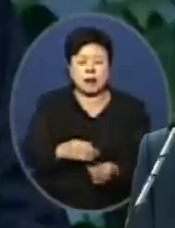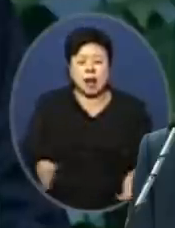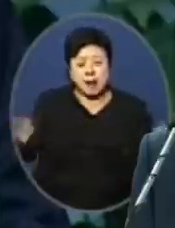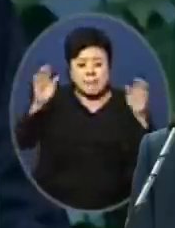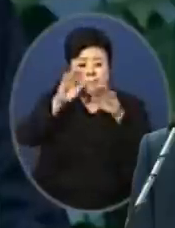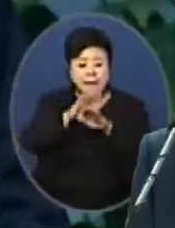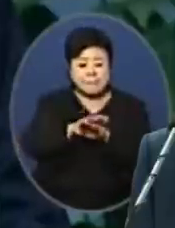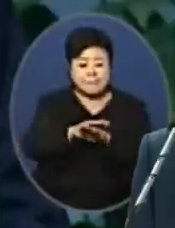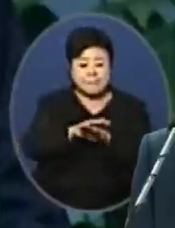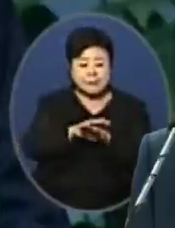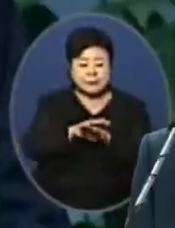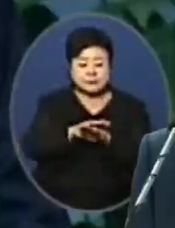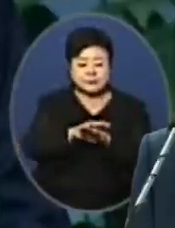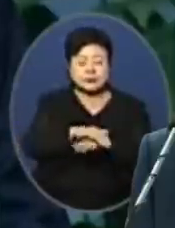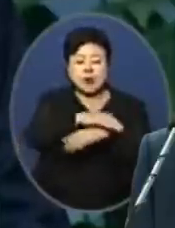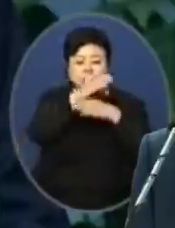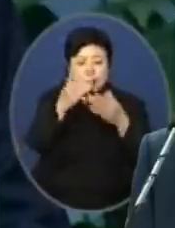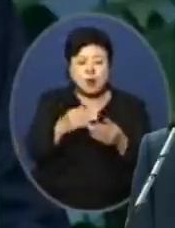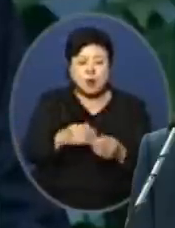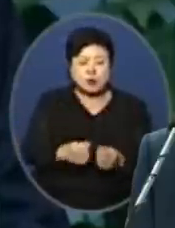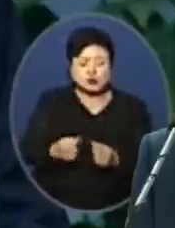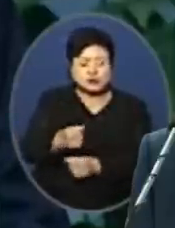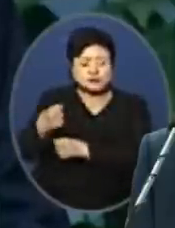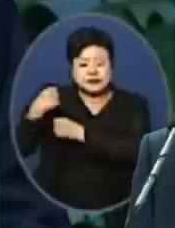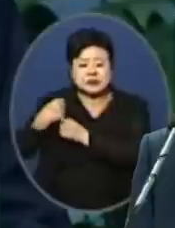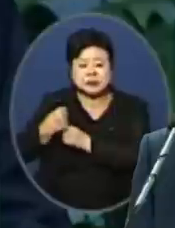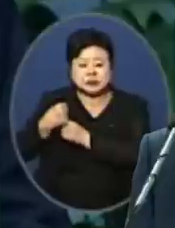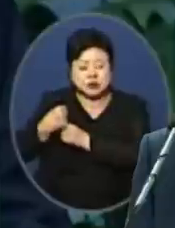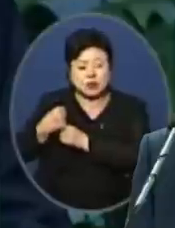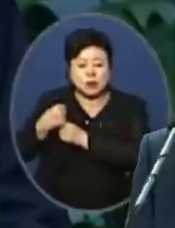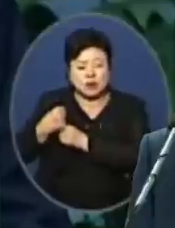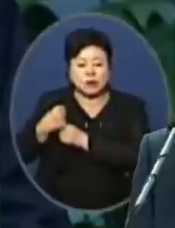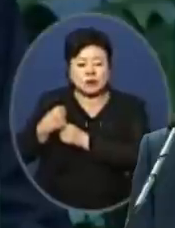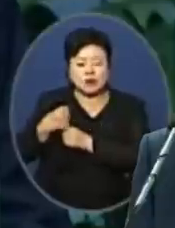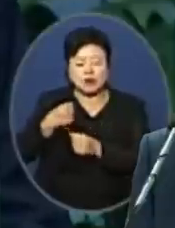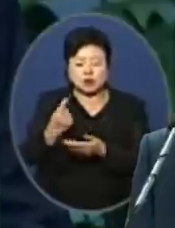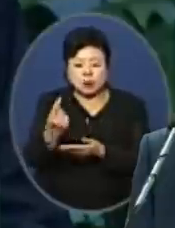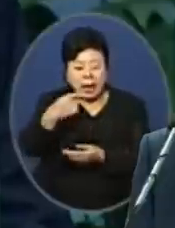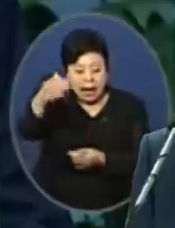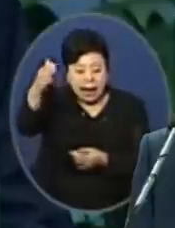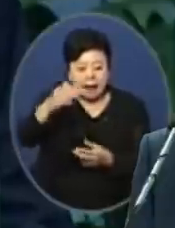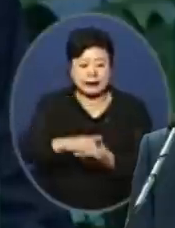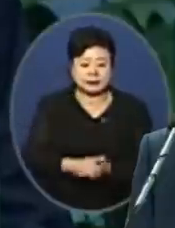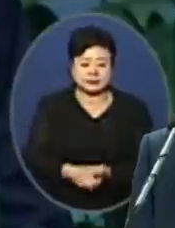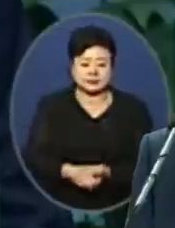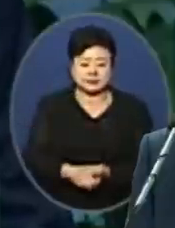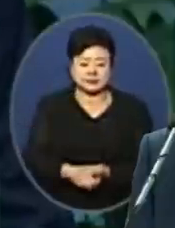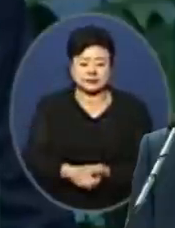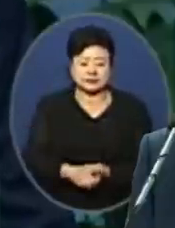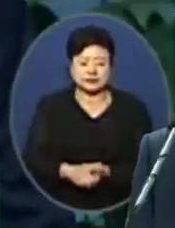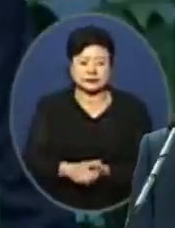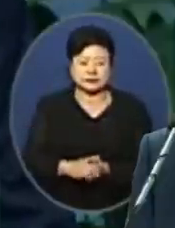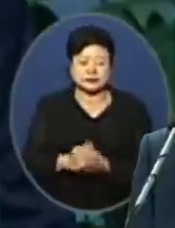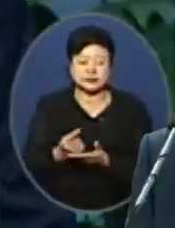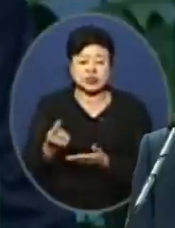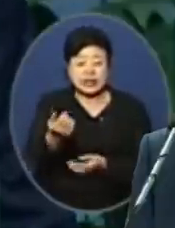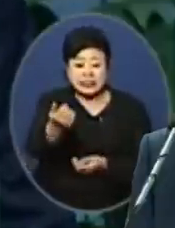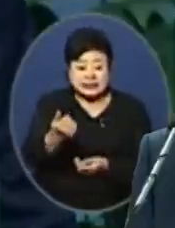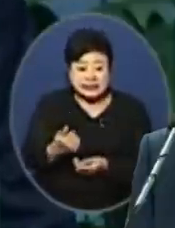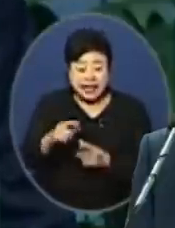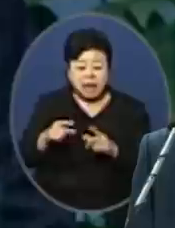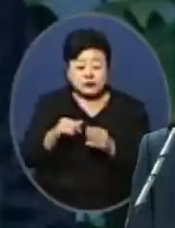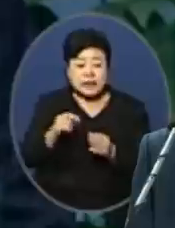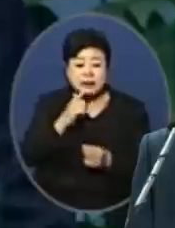밤에 전부 짐을 짊어지고 나가라. 나가기 전에 이웃에게